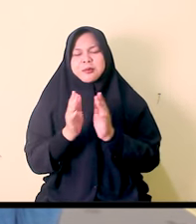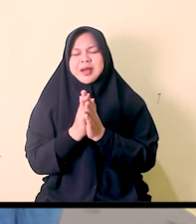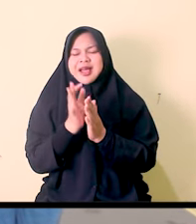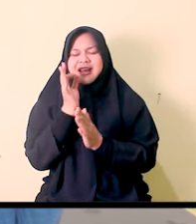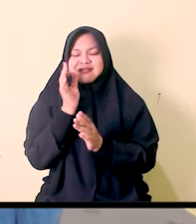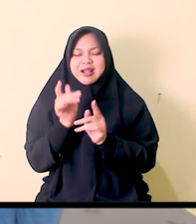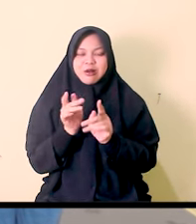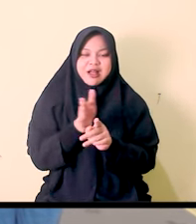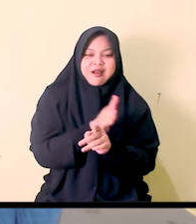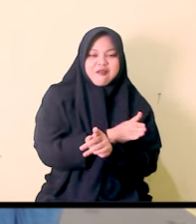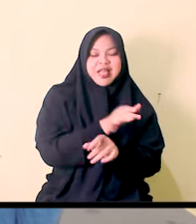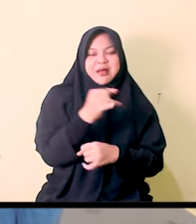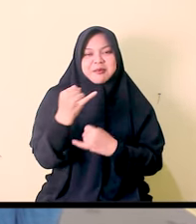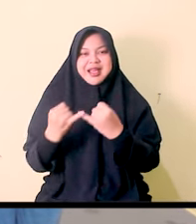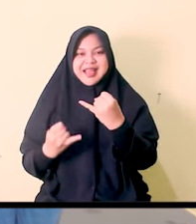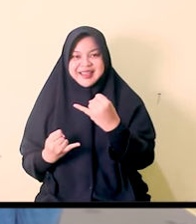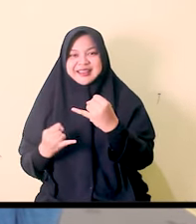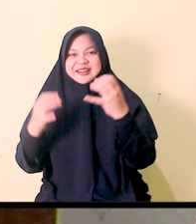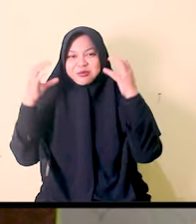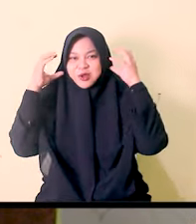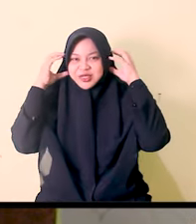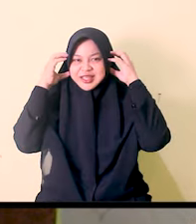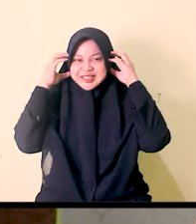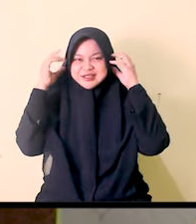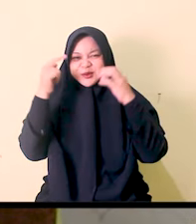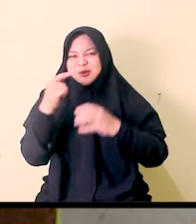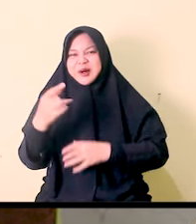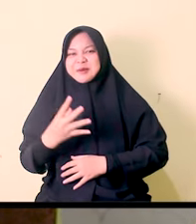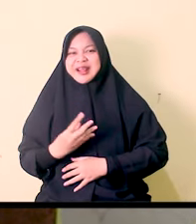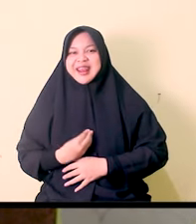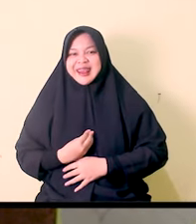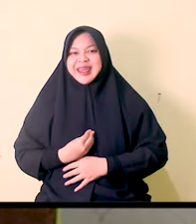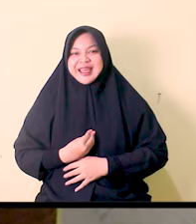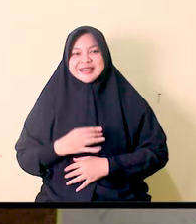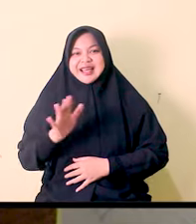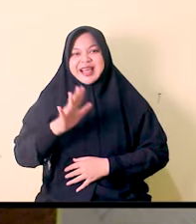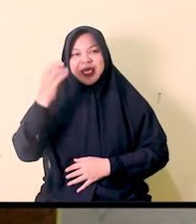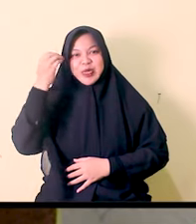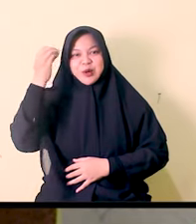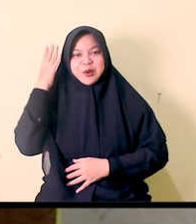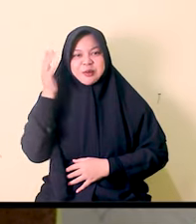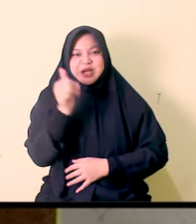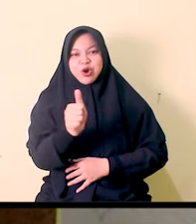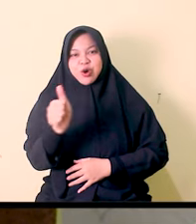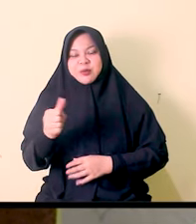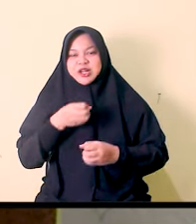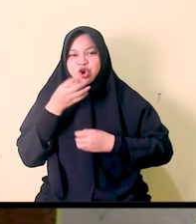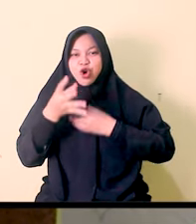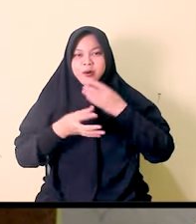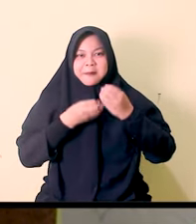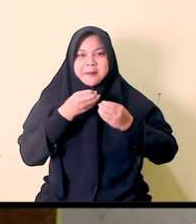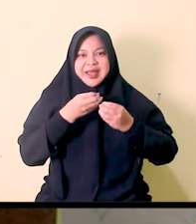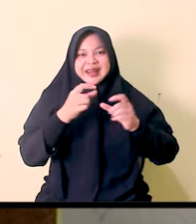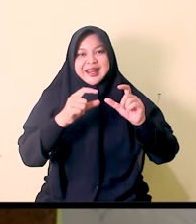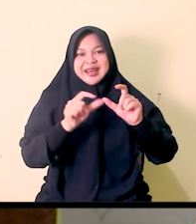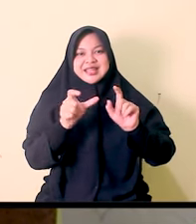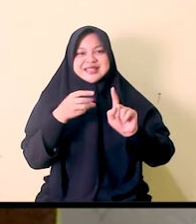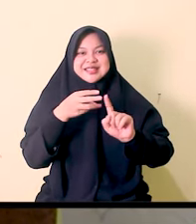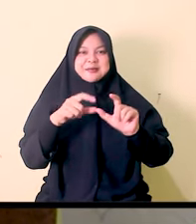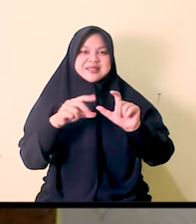podcast ada hal yang kurang berkenan dan jangan lupa untuk like comment dan share serta